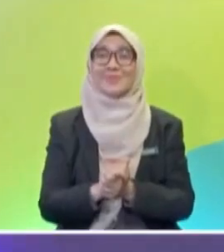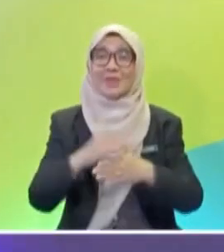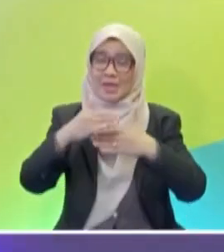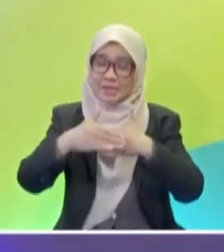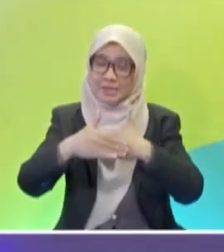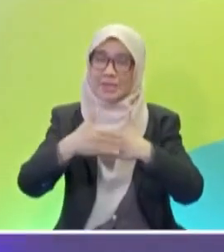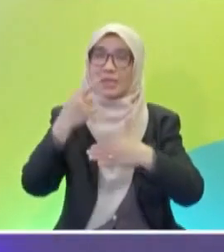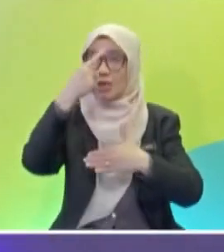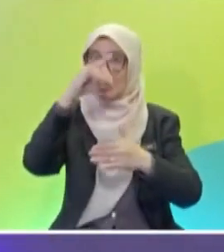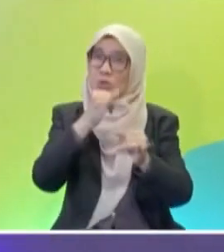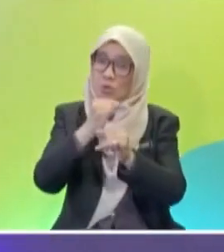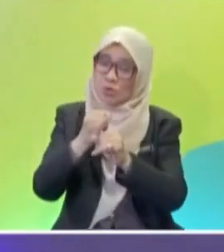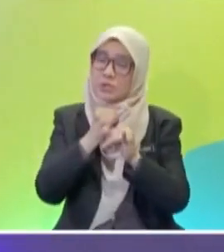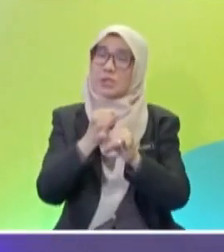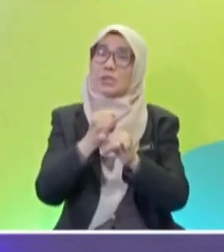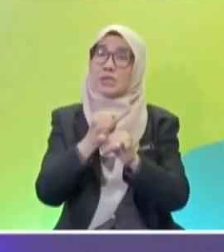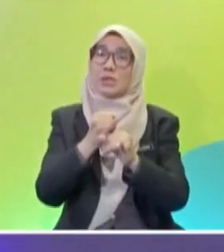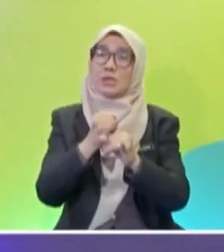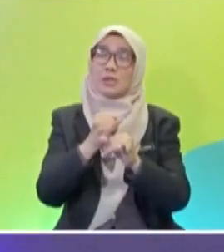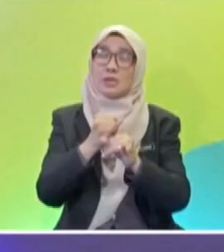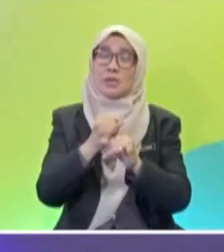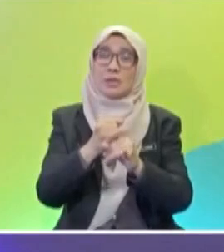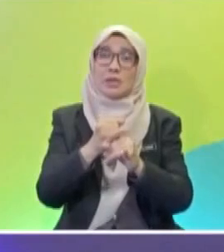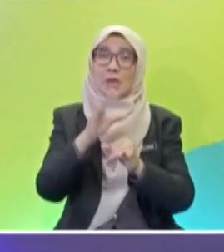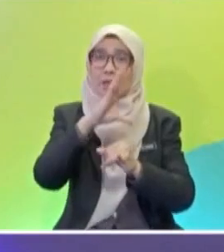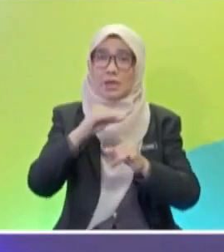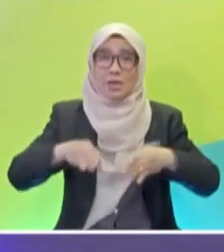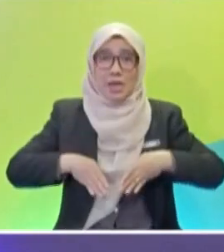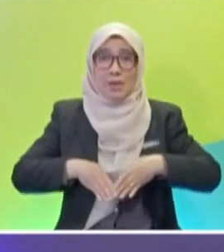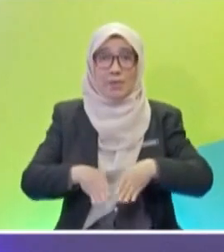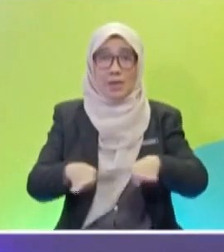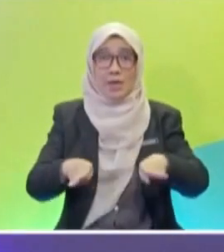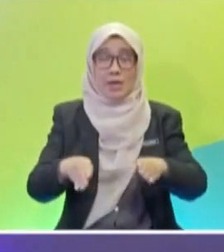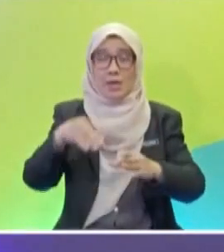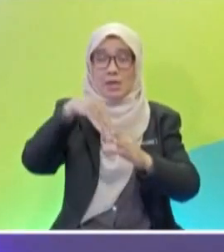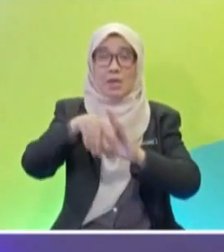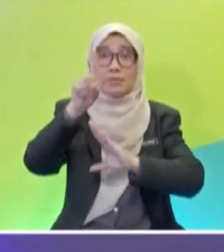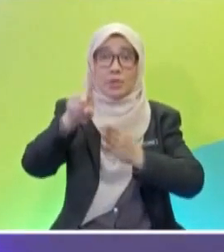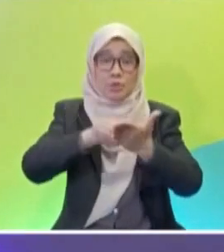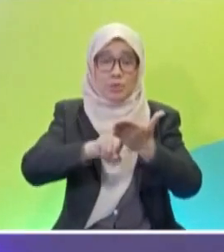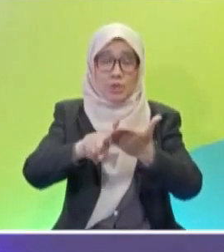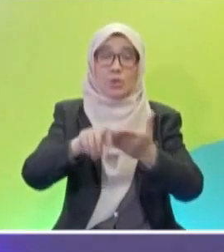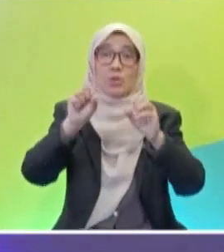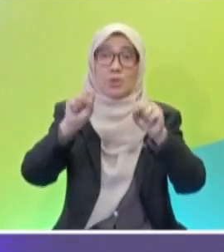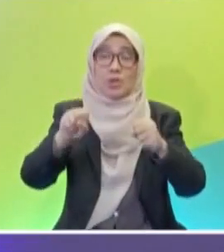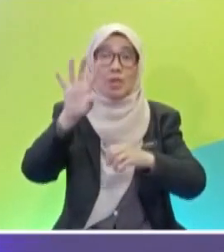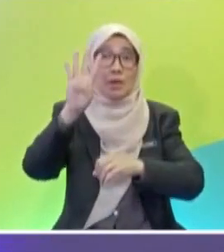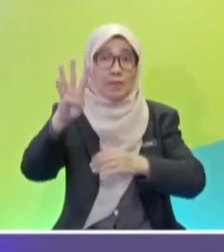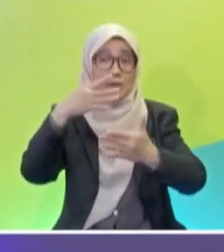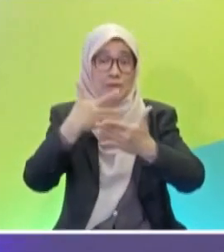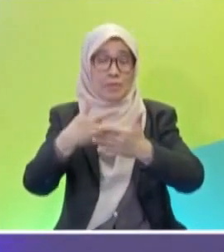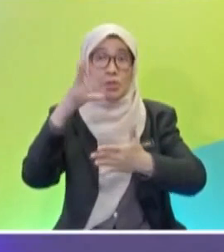dan senang dibiakkan juga sebab dalam seminggu ia boleh menetas 4 hingga 7